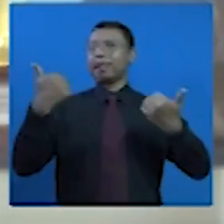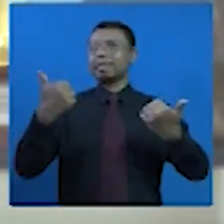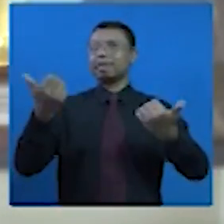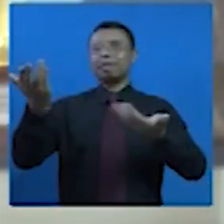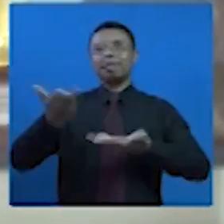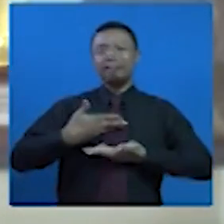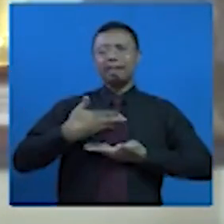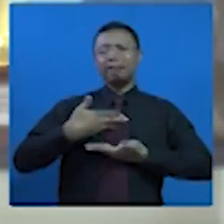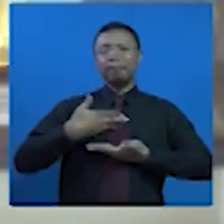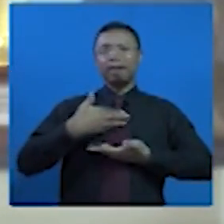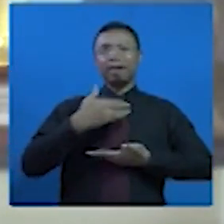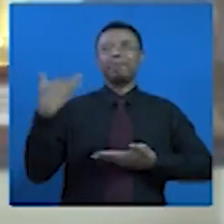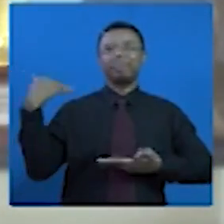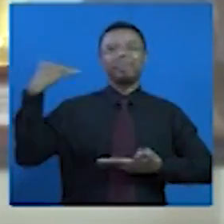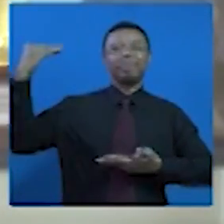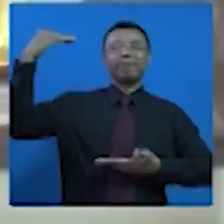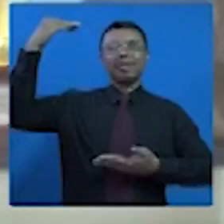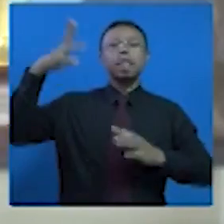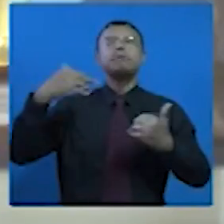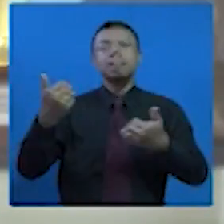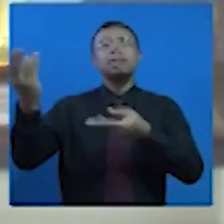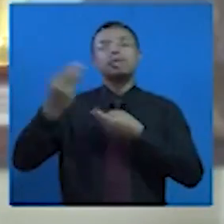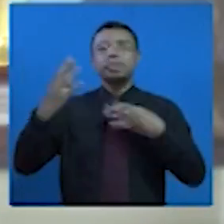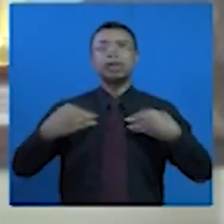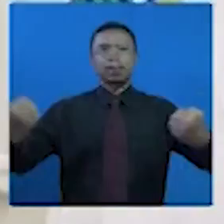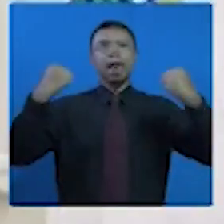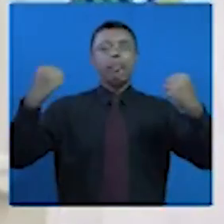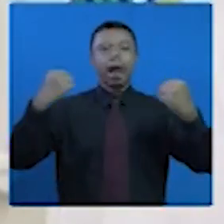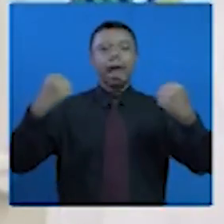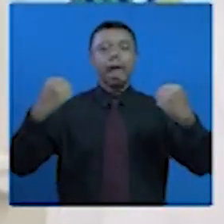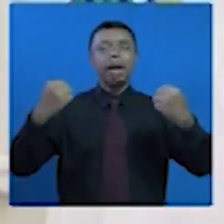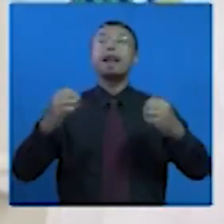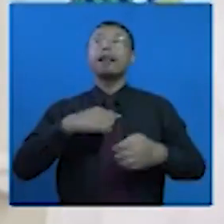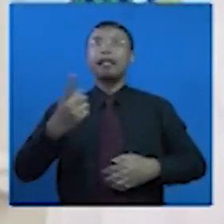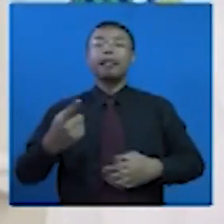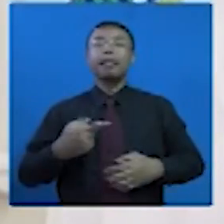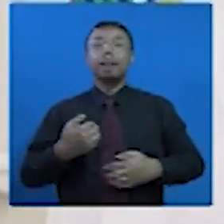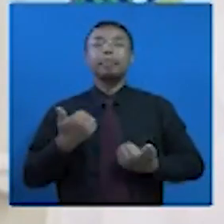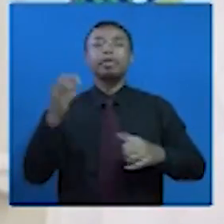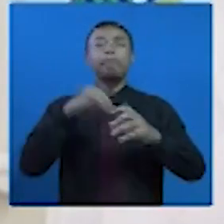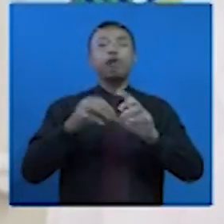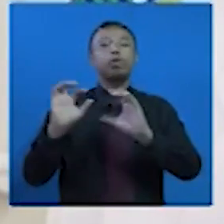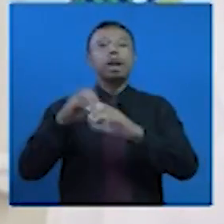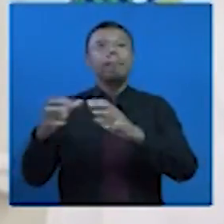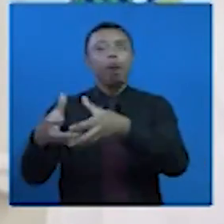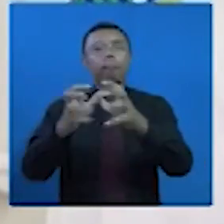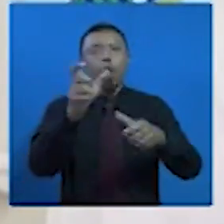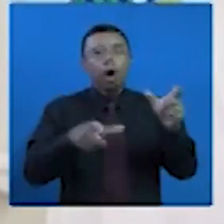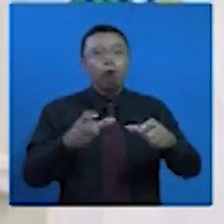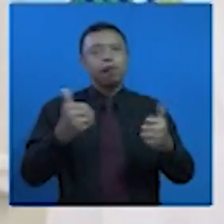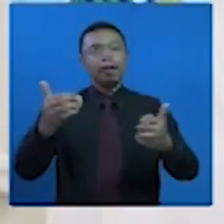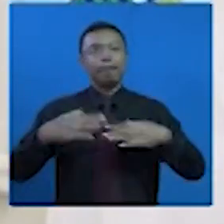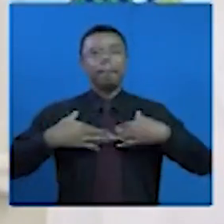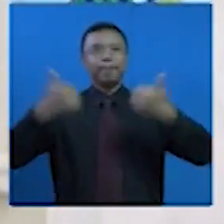mendapatkan rezeki Muttaqin seolah kita semua diberikan kesehatan dan Insyaallah kita termasuk dalam golongan orang-orang